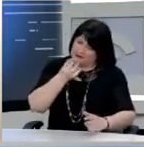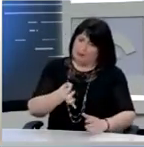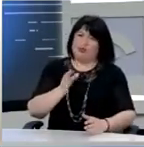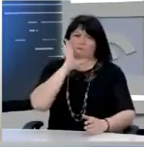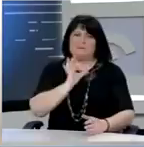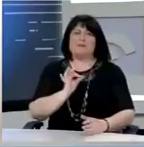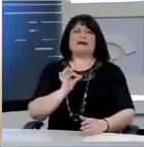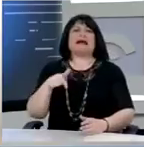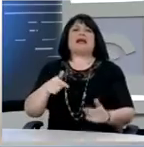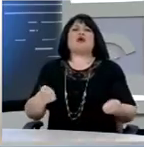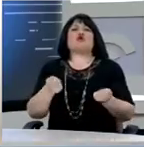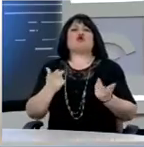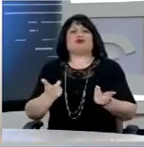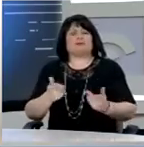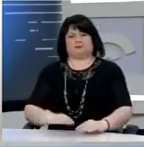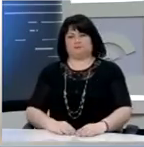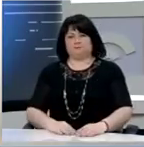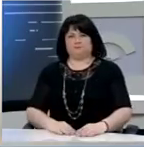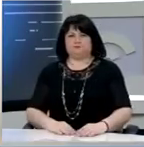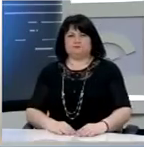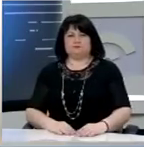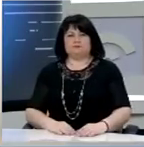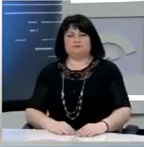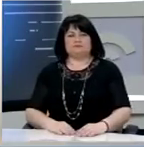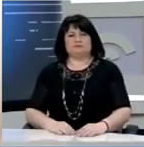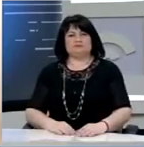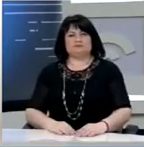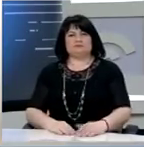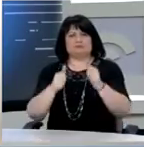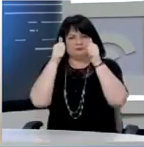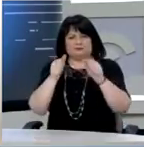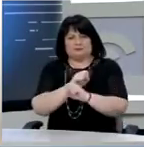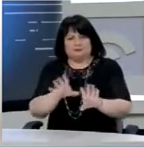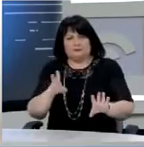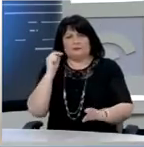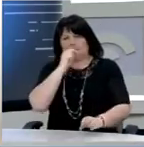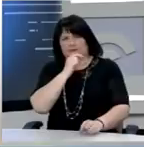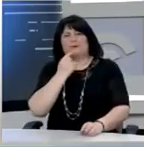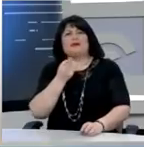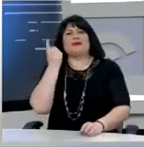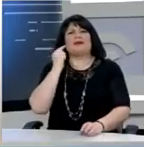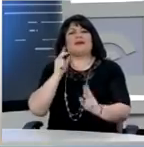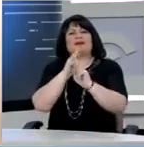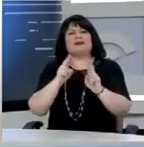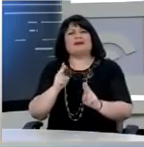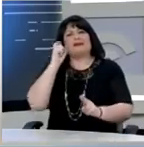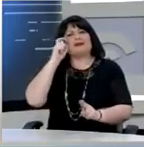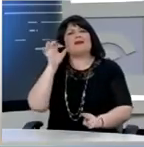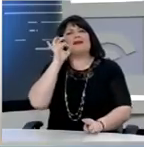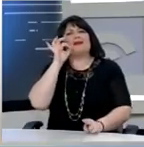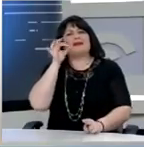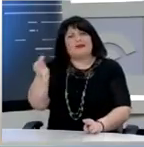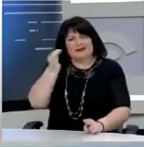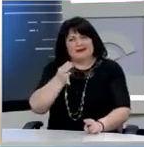πραγματικό γεγονός. Μήπως αυτό δεν ελέγχθη και μετά από τις ανακοινώσεις του Πρωθυπουργού πέρυσι στη Διεθνή Έκθεση Θεσσαλονίκης? Και